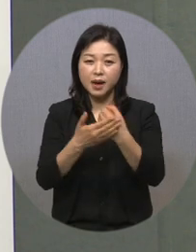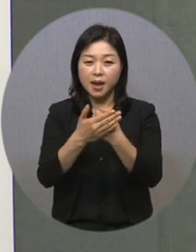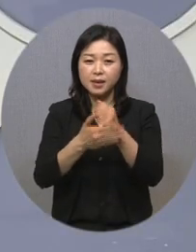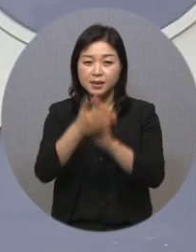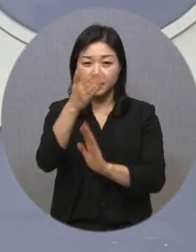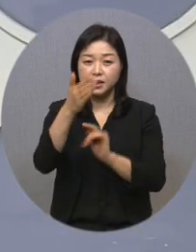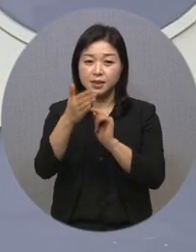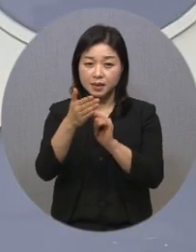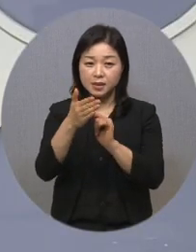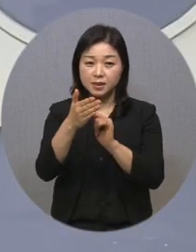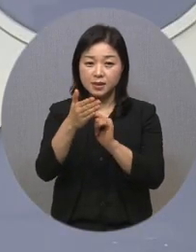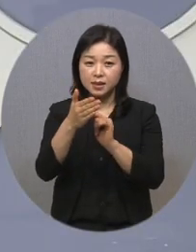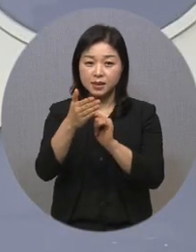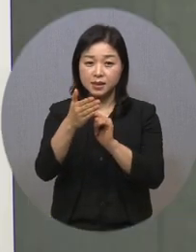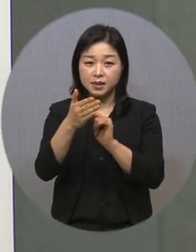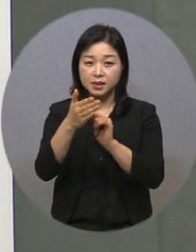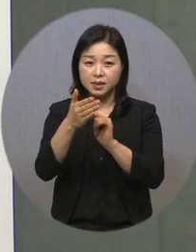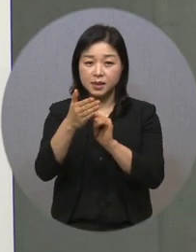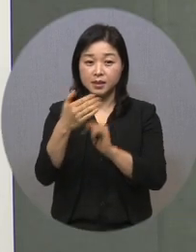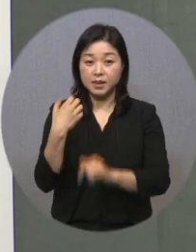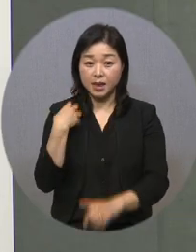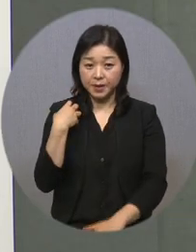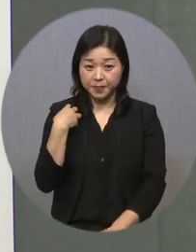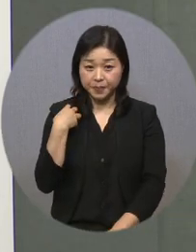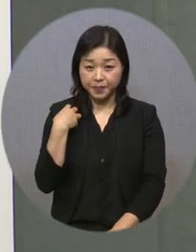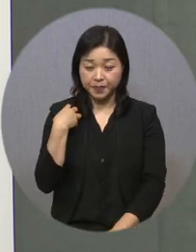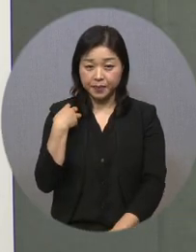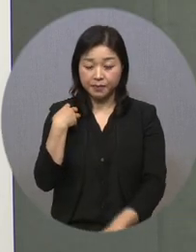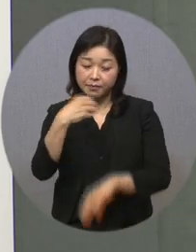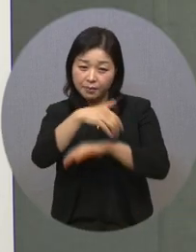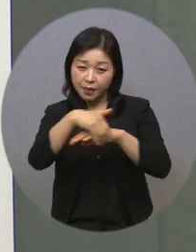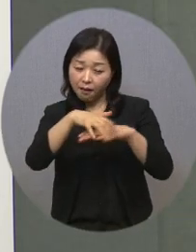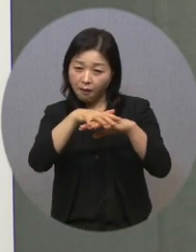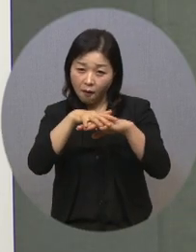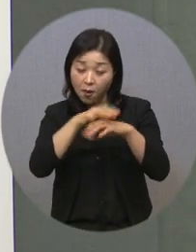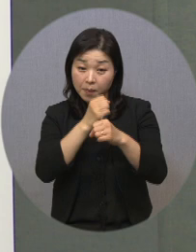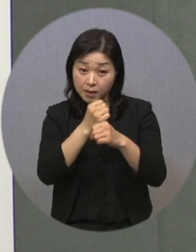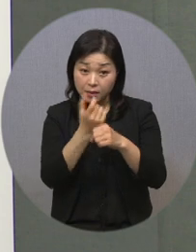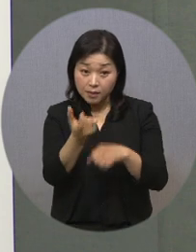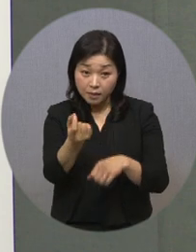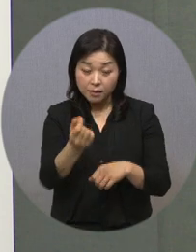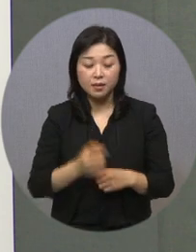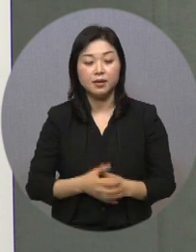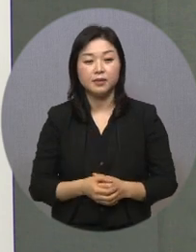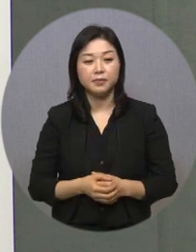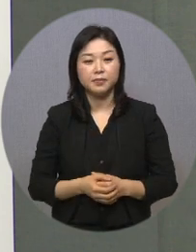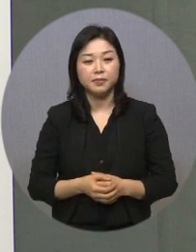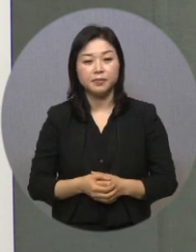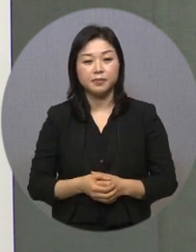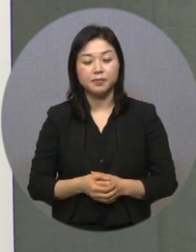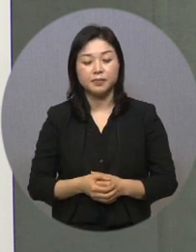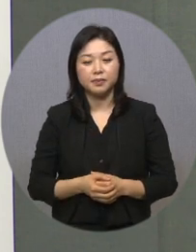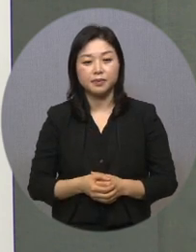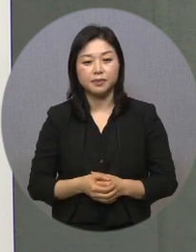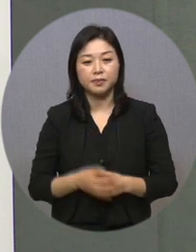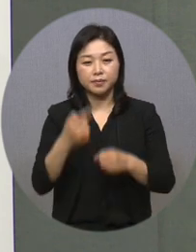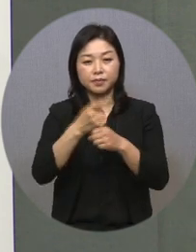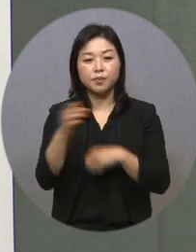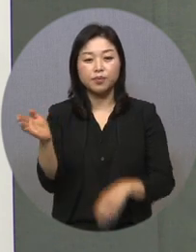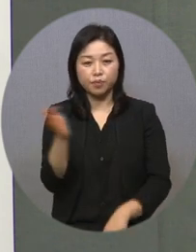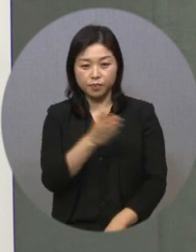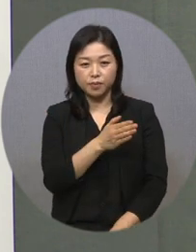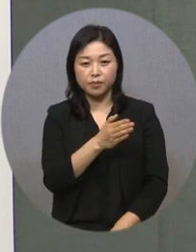특례시를 이제 책임을 지고 설계를 하신 거예요, 말하자면. 그렇죠? 그래서 내년부터는